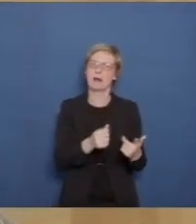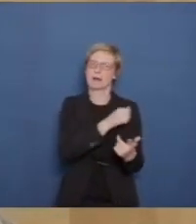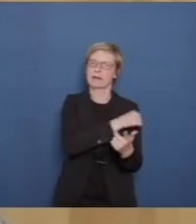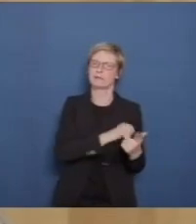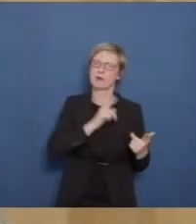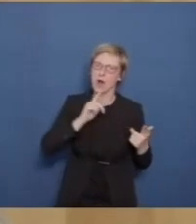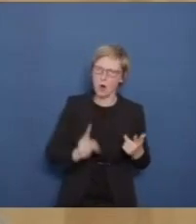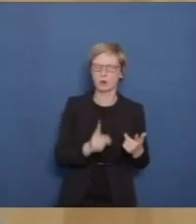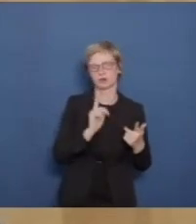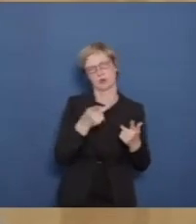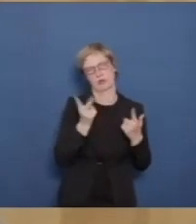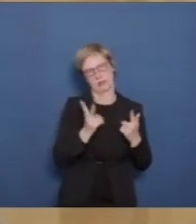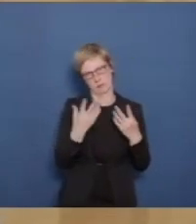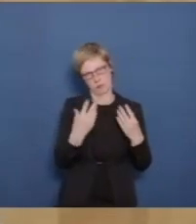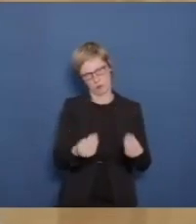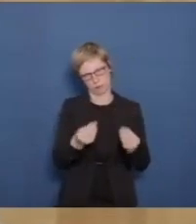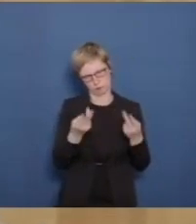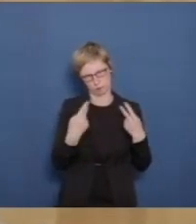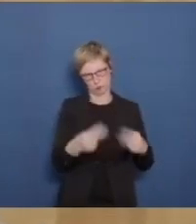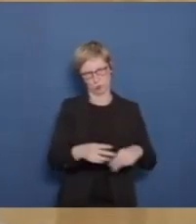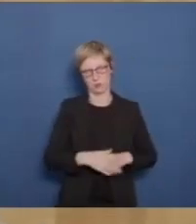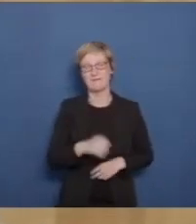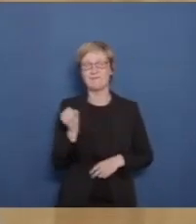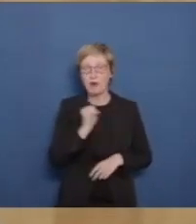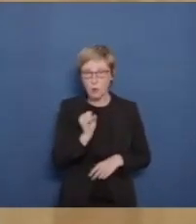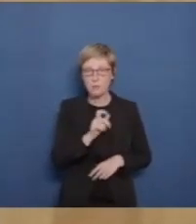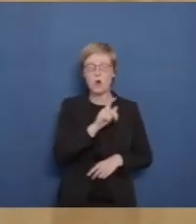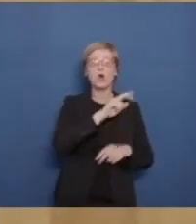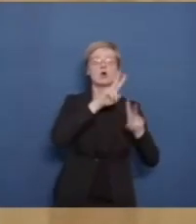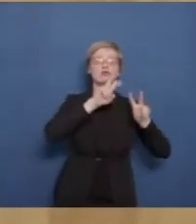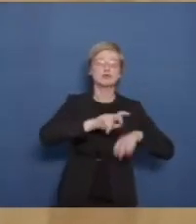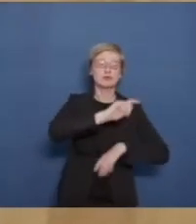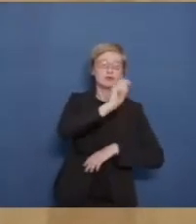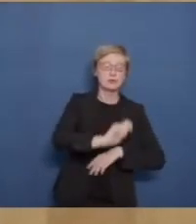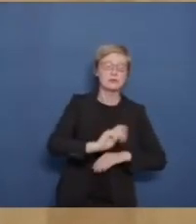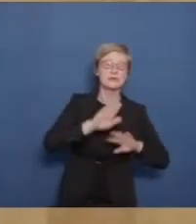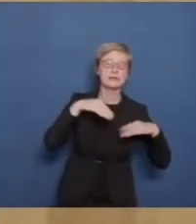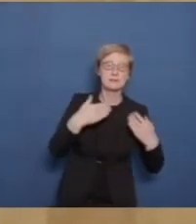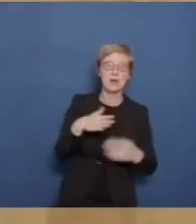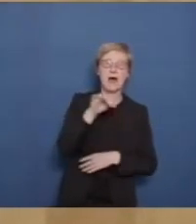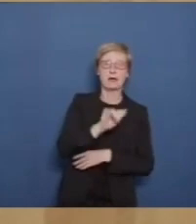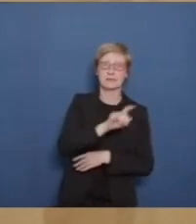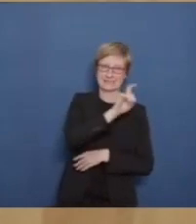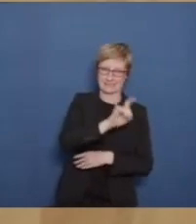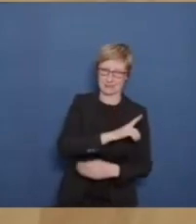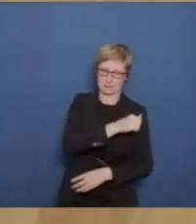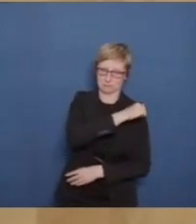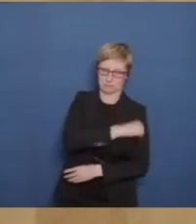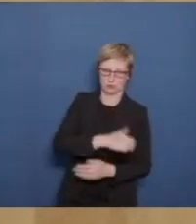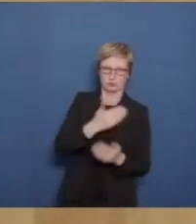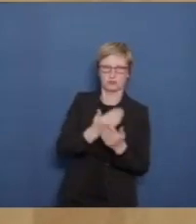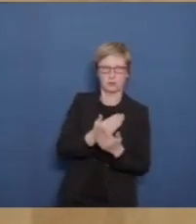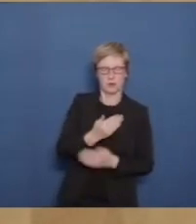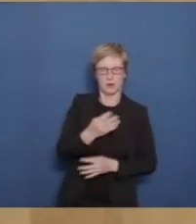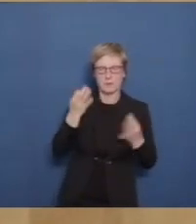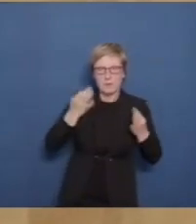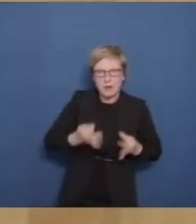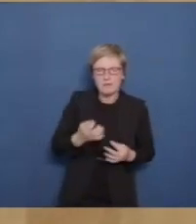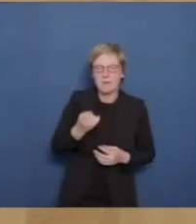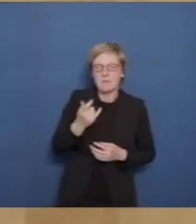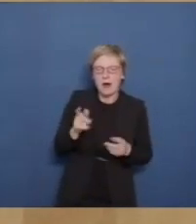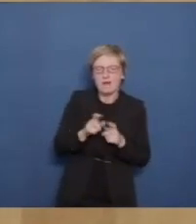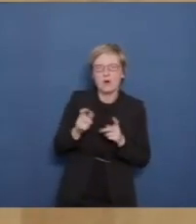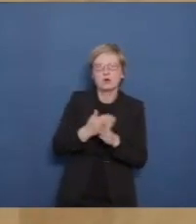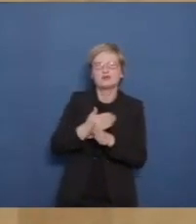neue Studien gibt, dass die Schutzwirkung zum Beispiel bei AstraZeneca schon wenige Wochen nach der Impfung